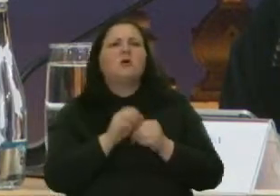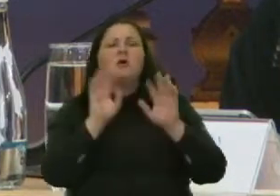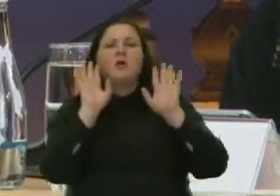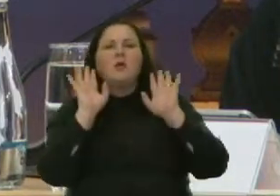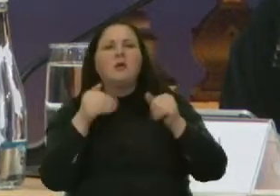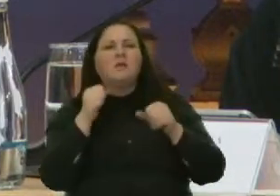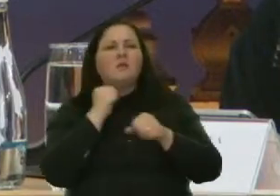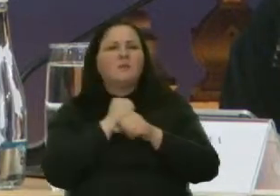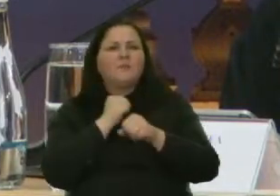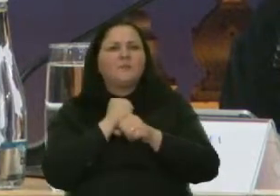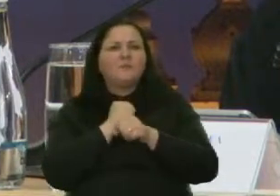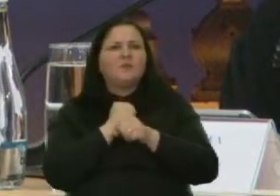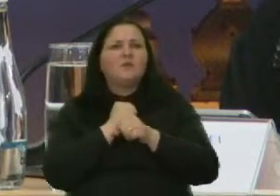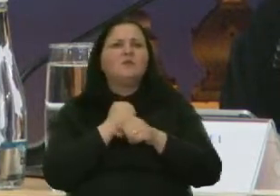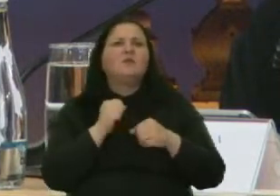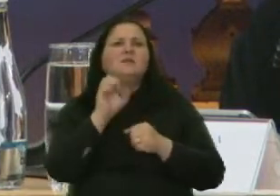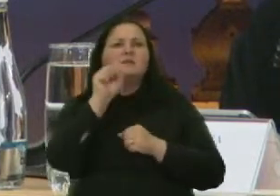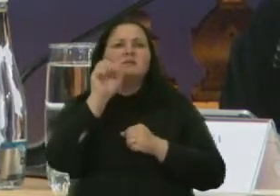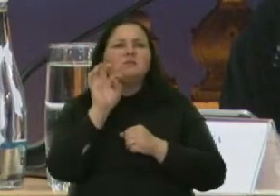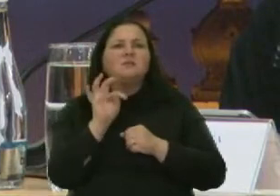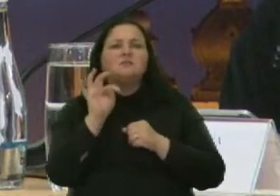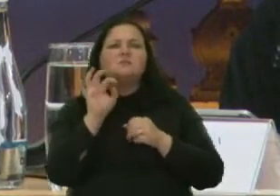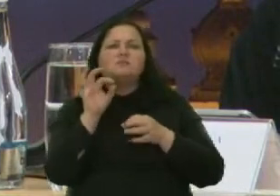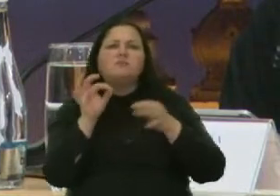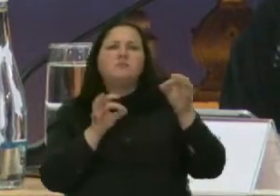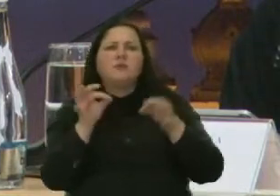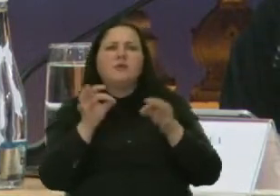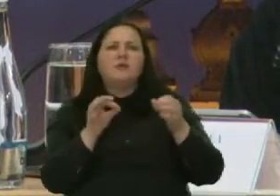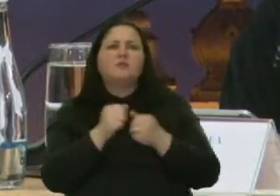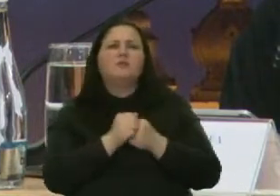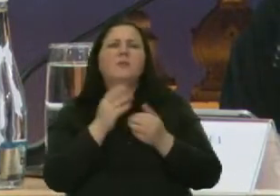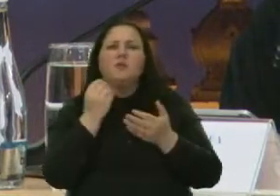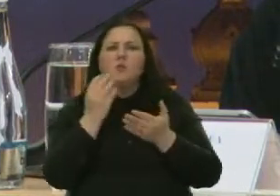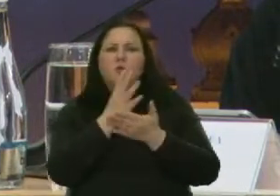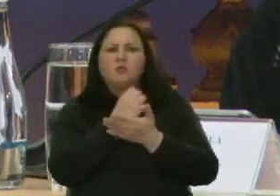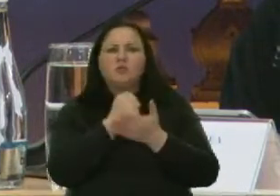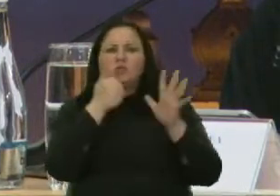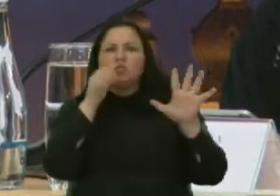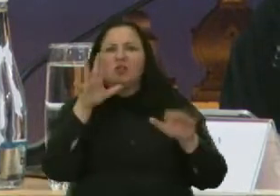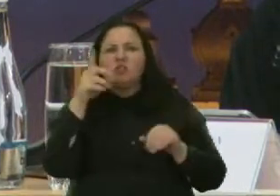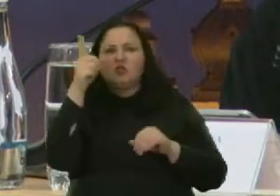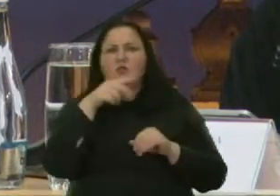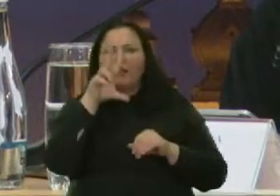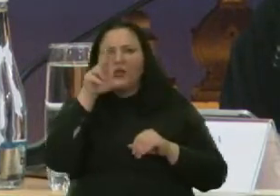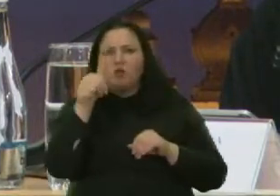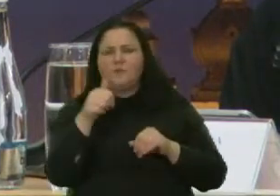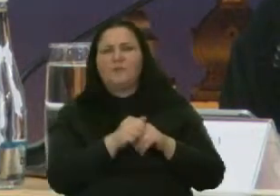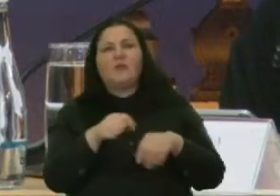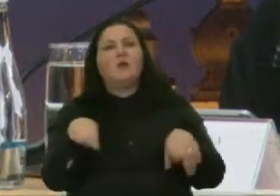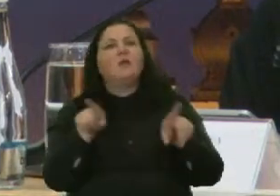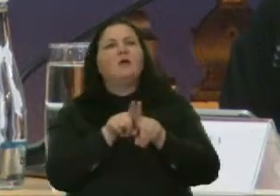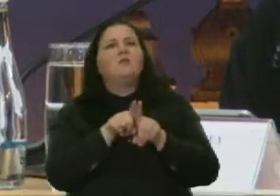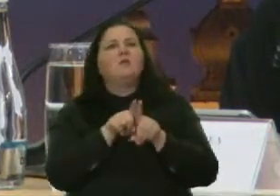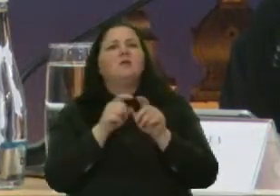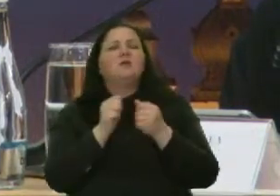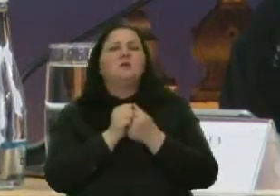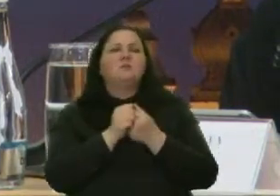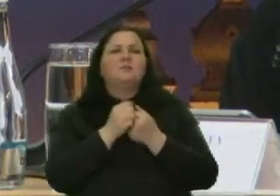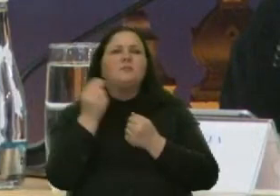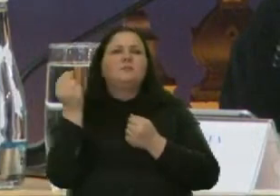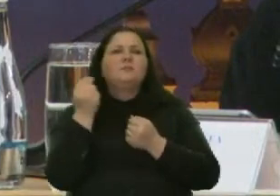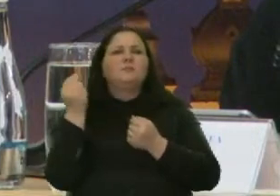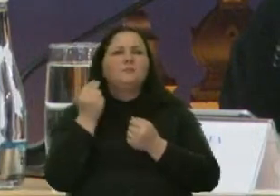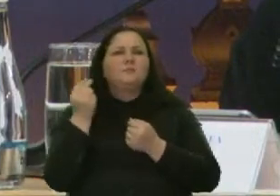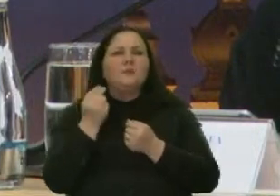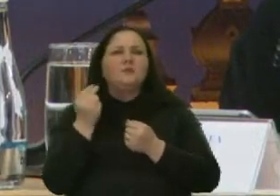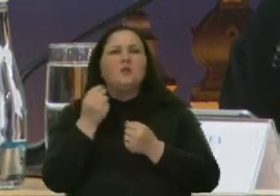demararea Sf ului pentru creșă în buget la capitolul 65 c31 de asemenea pentru